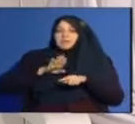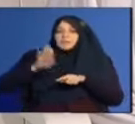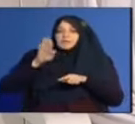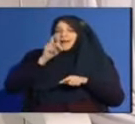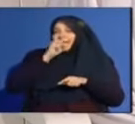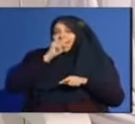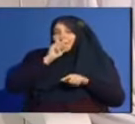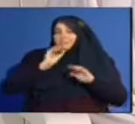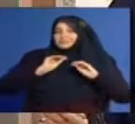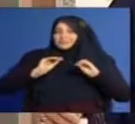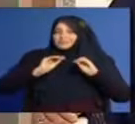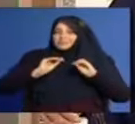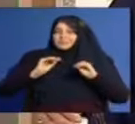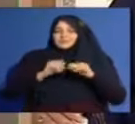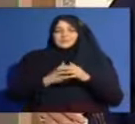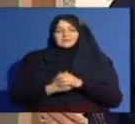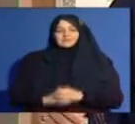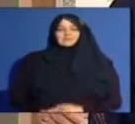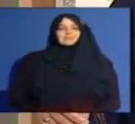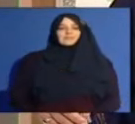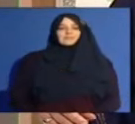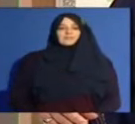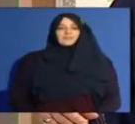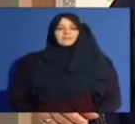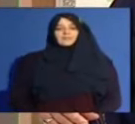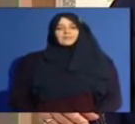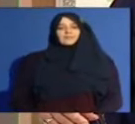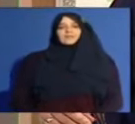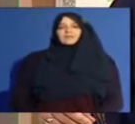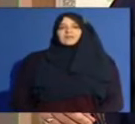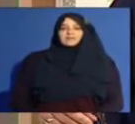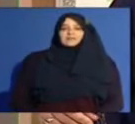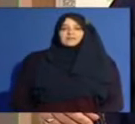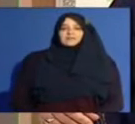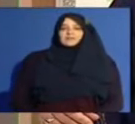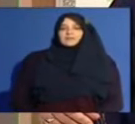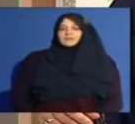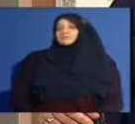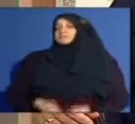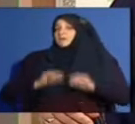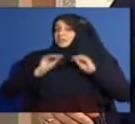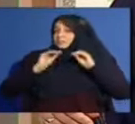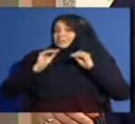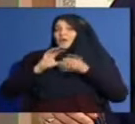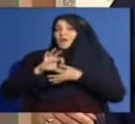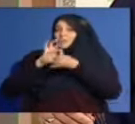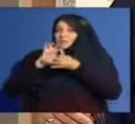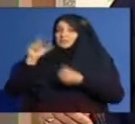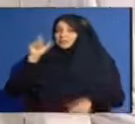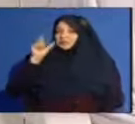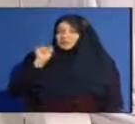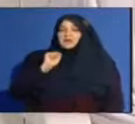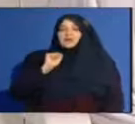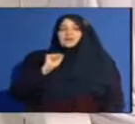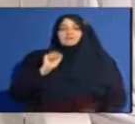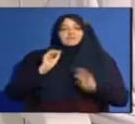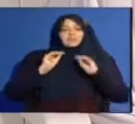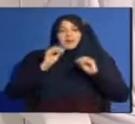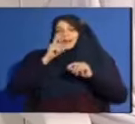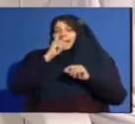أيضا نعم. المدارس بمختلف أنواعها تدرس يعني. الدين الإسلامي وتدرس اللغة